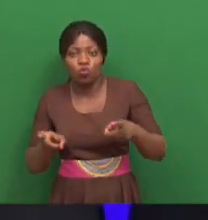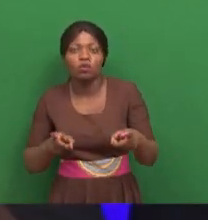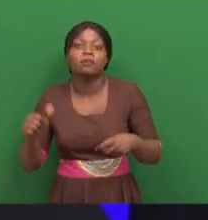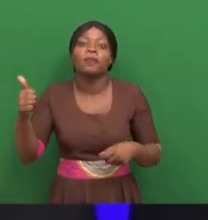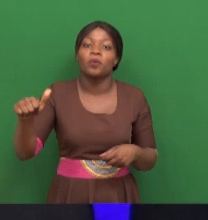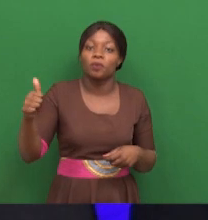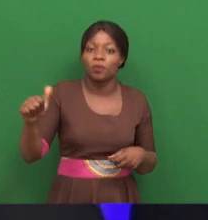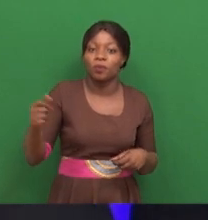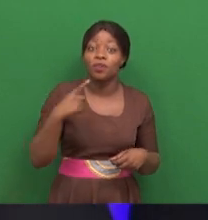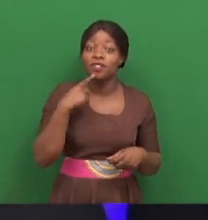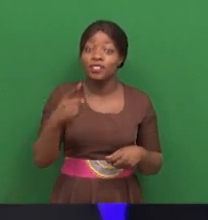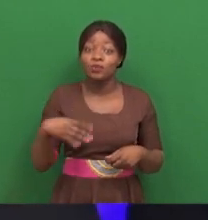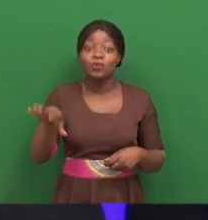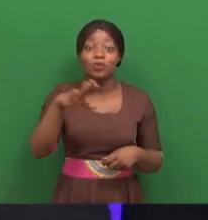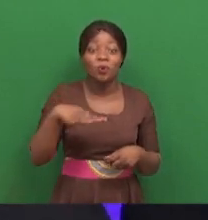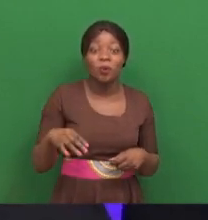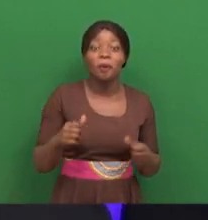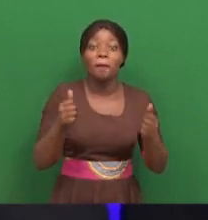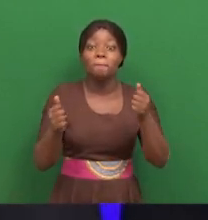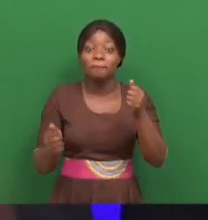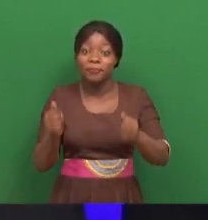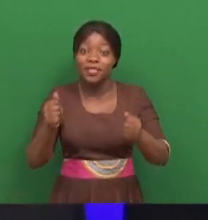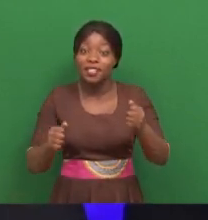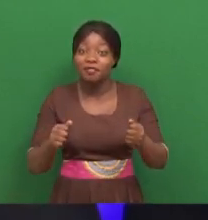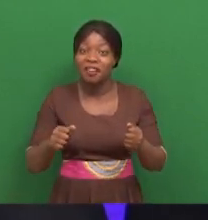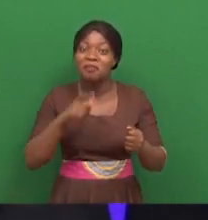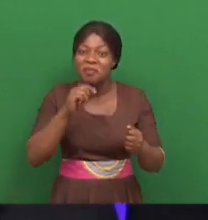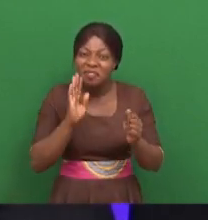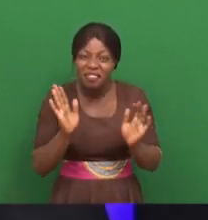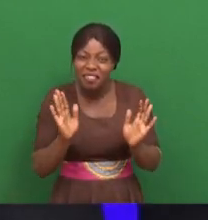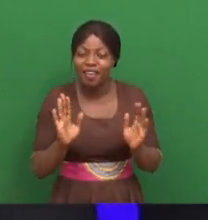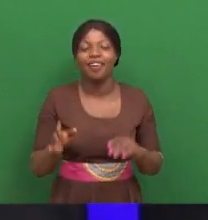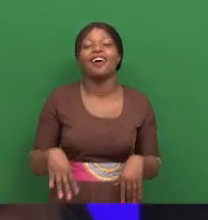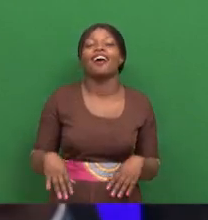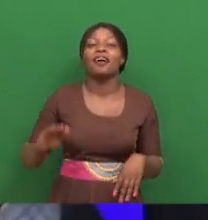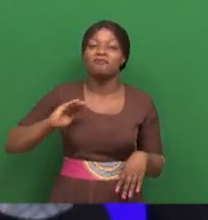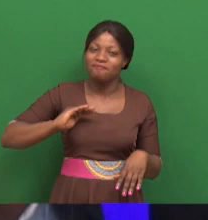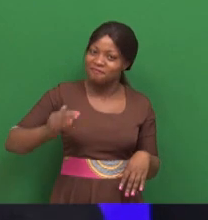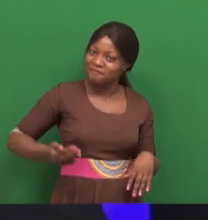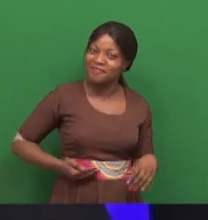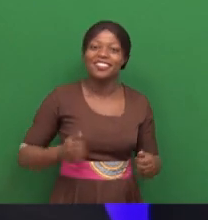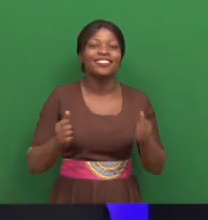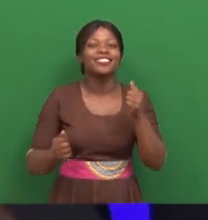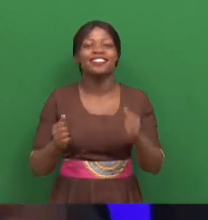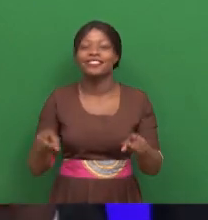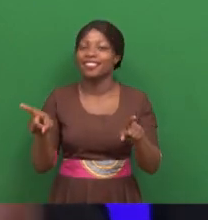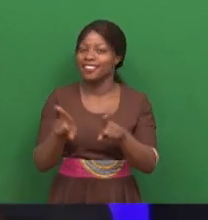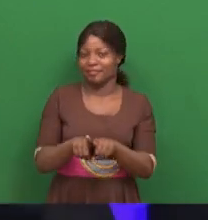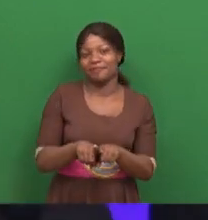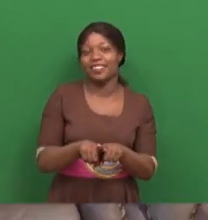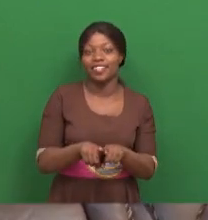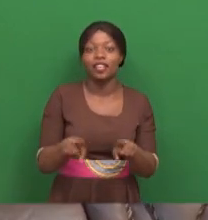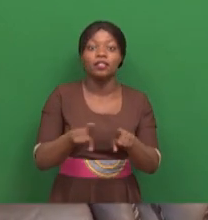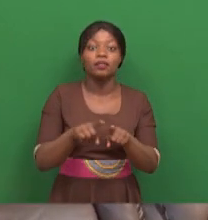kumadhiraivha aveko madhiraivha ari kudhiraivha makombi echikadzi saka zvese izvozvo tiri kuzvikurudzira chatiri kuda kunyanya kutsimbidzira ndechekuti example